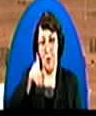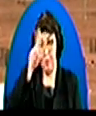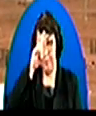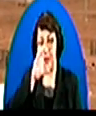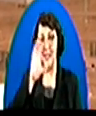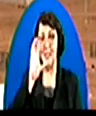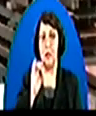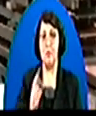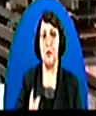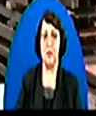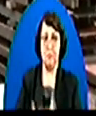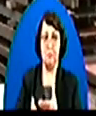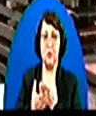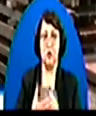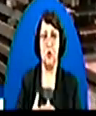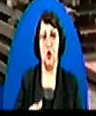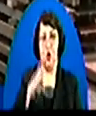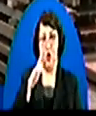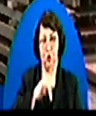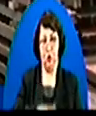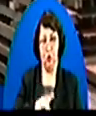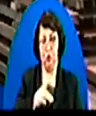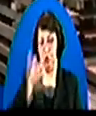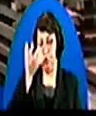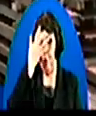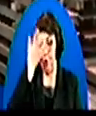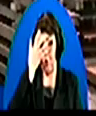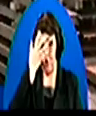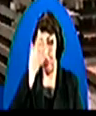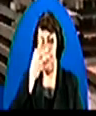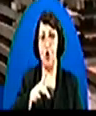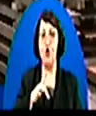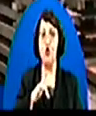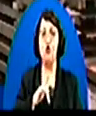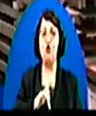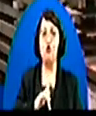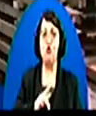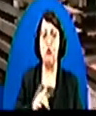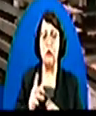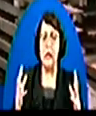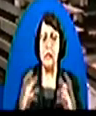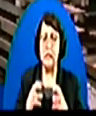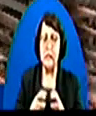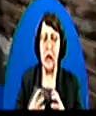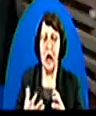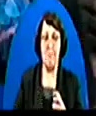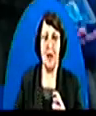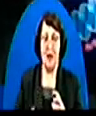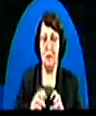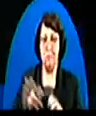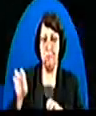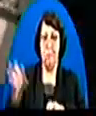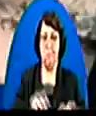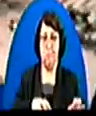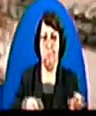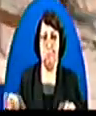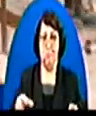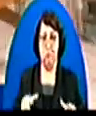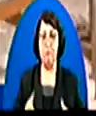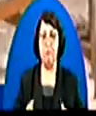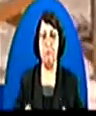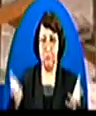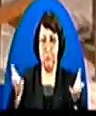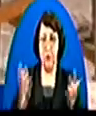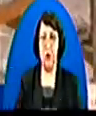байна. Төрөөс төвлөрлийг сааруулах юм цогц бодлогын хөтөлбөр одоо хэрэгжихэр болж байгаа. Тэгээд